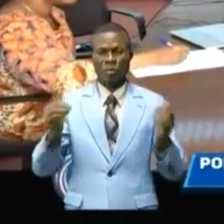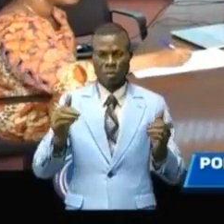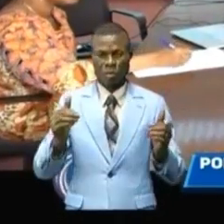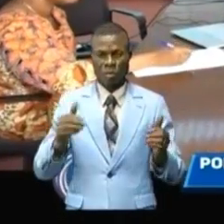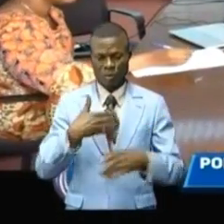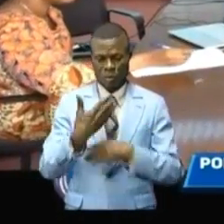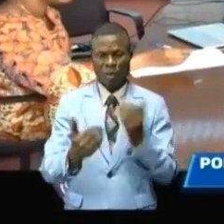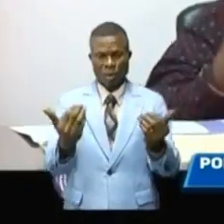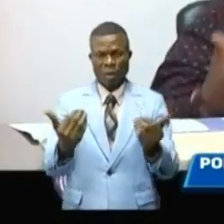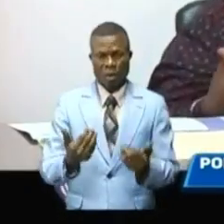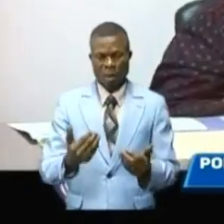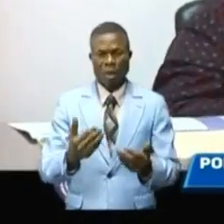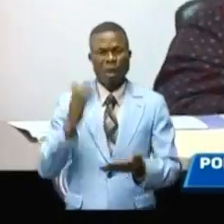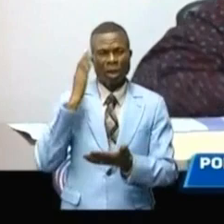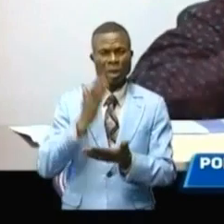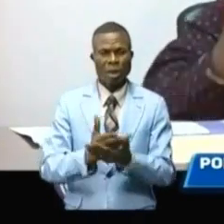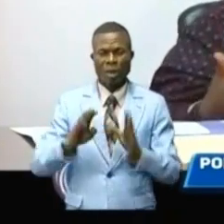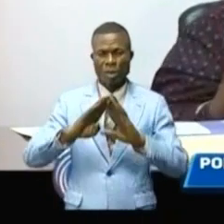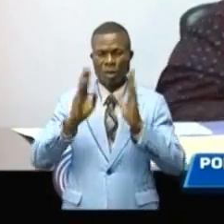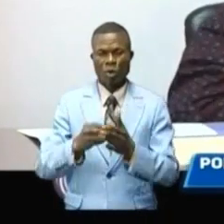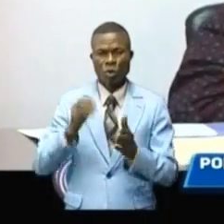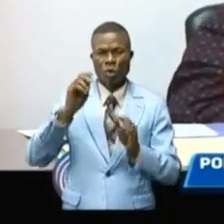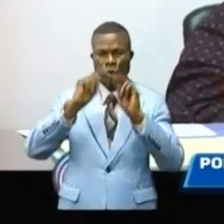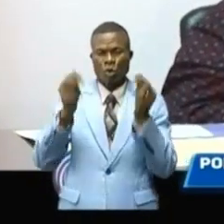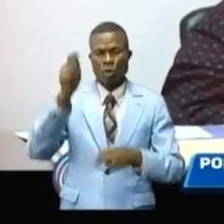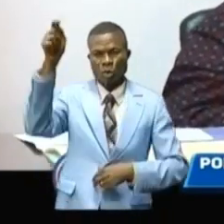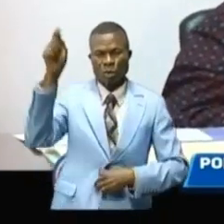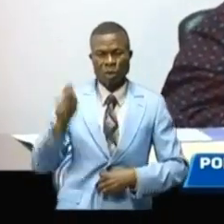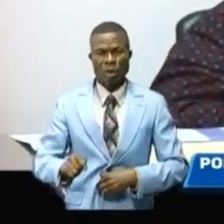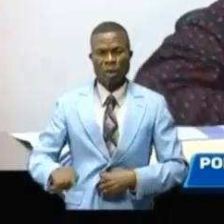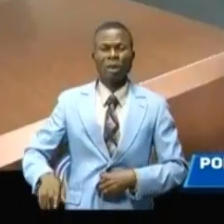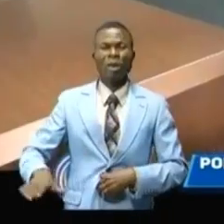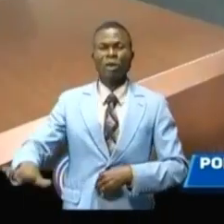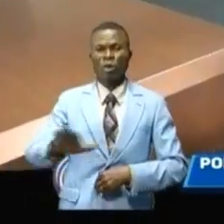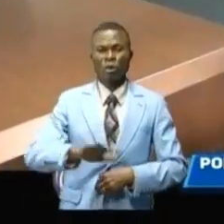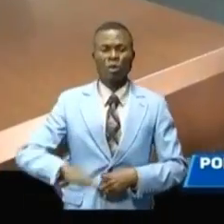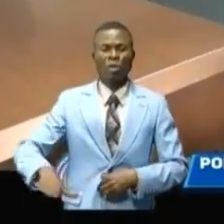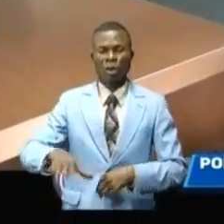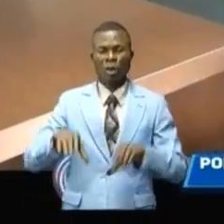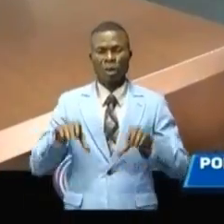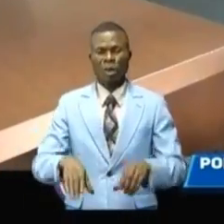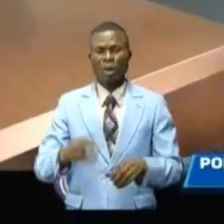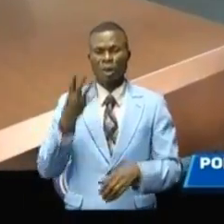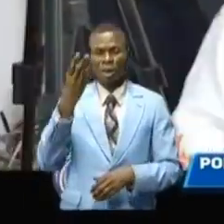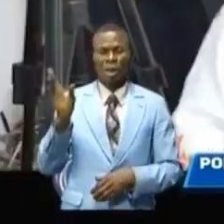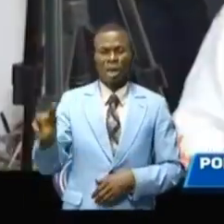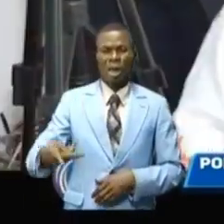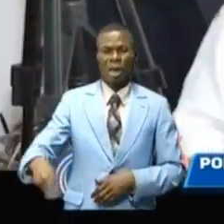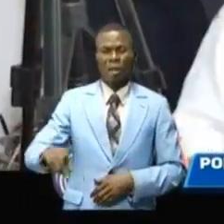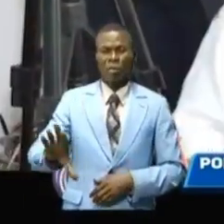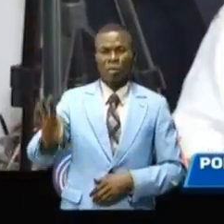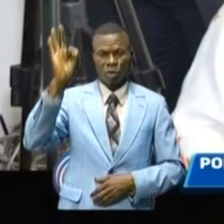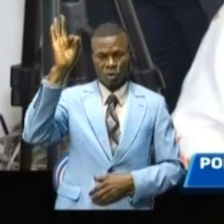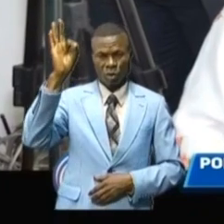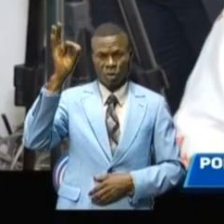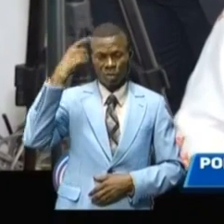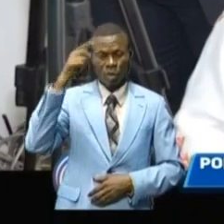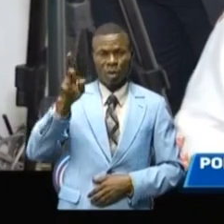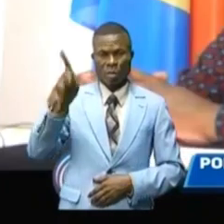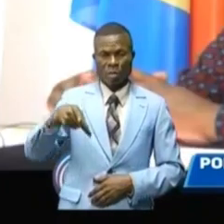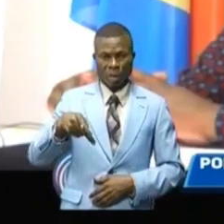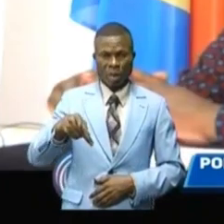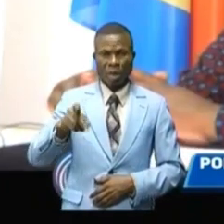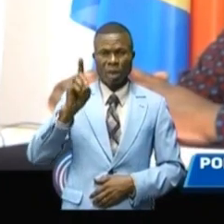sa volonté d'éradiquer tous les groupes armés sur le territoire congolais. 4 provinces sont prioritaires pour le